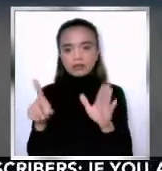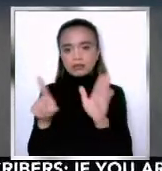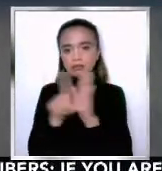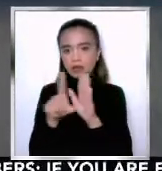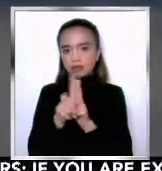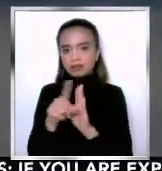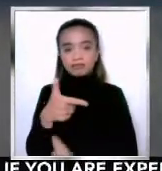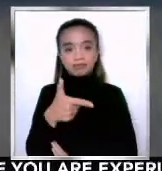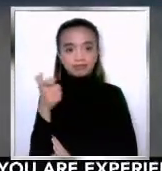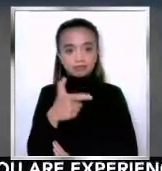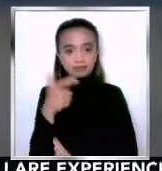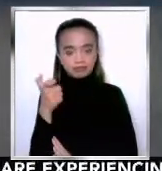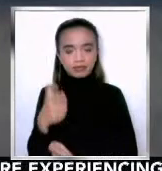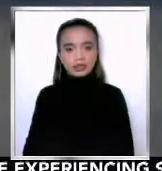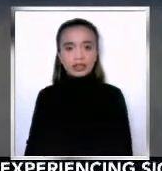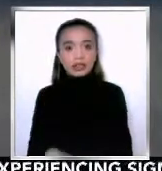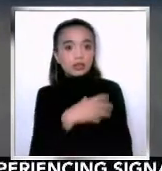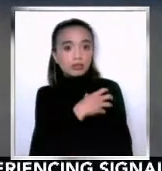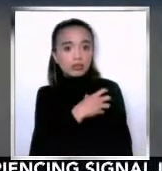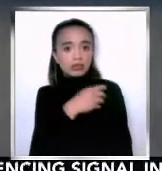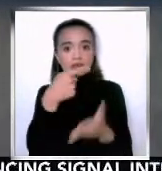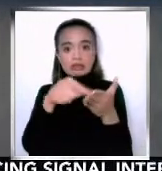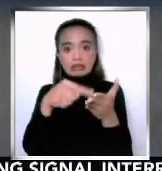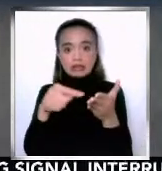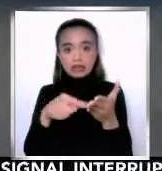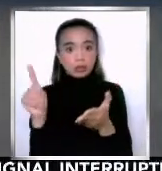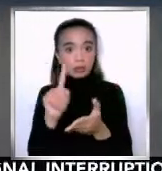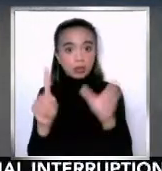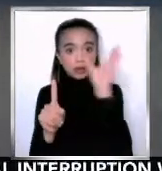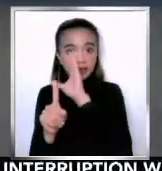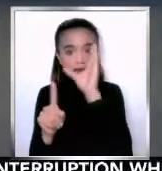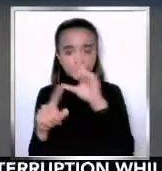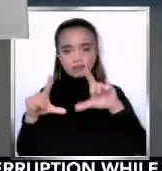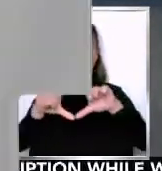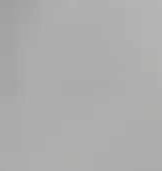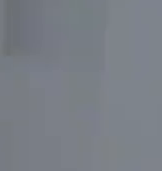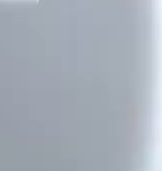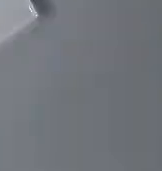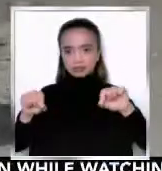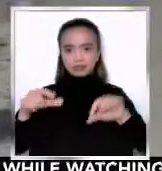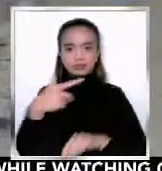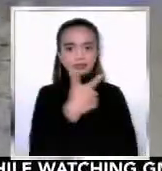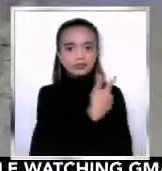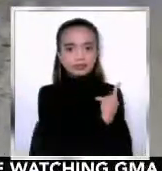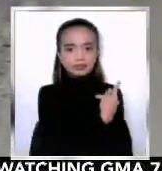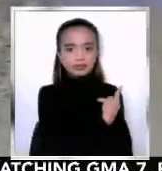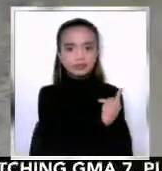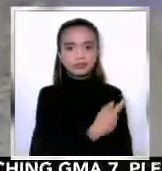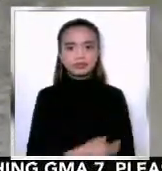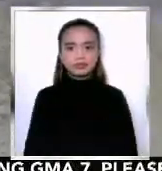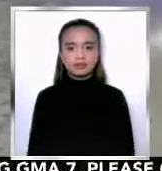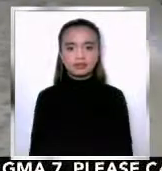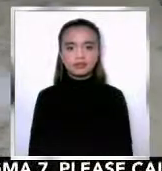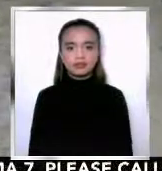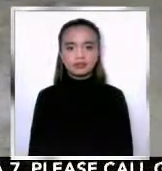checkpoint sa kalsada, hinahanap na rin pati vaccination card. Nakatutok si June Veneracion.